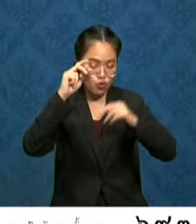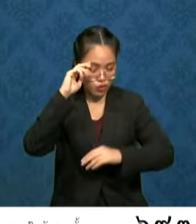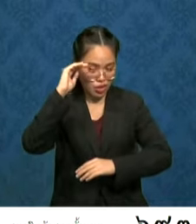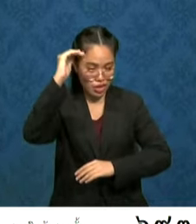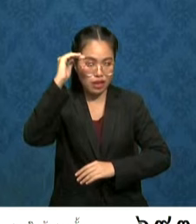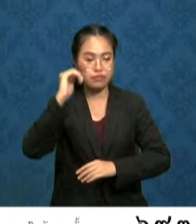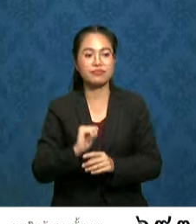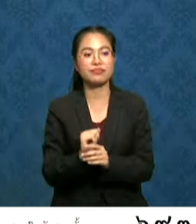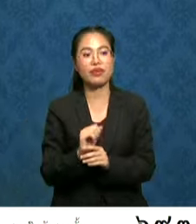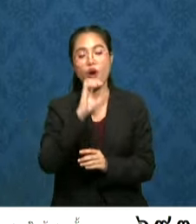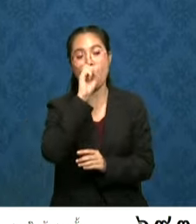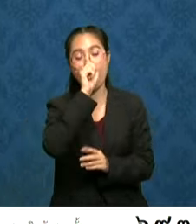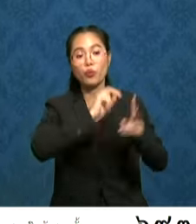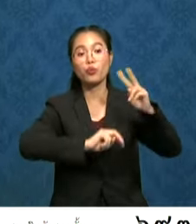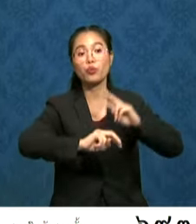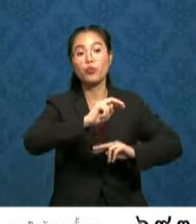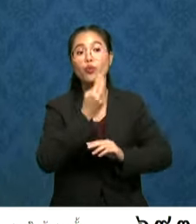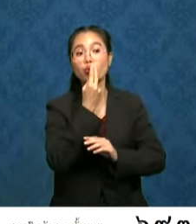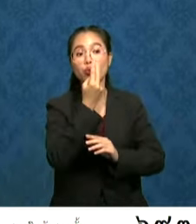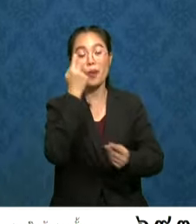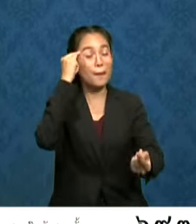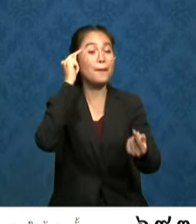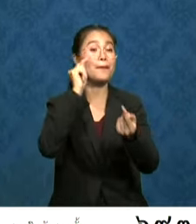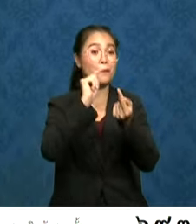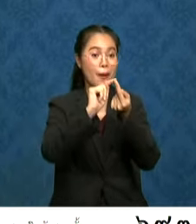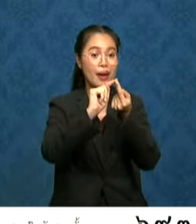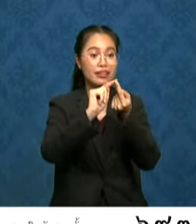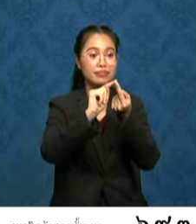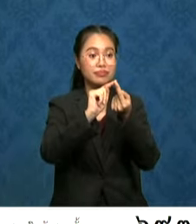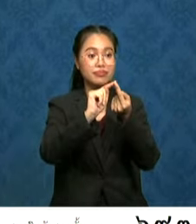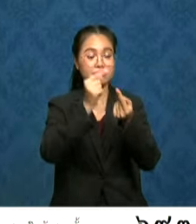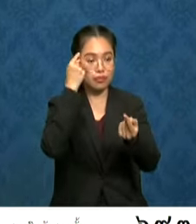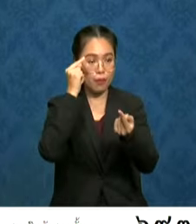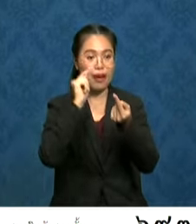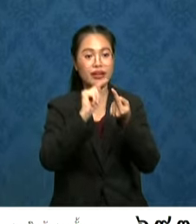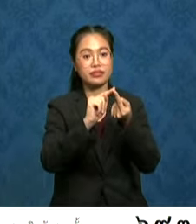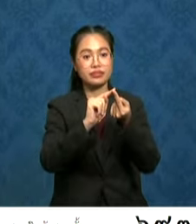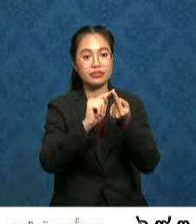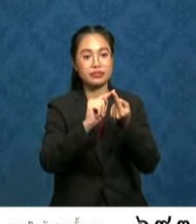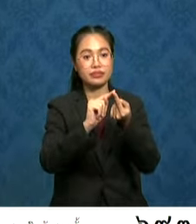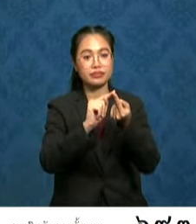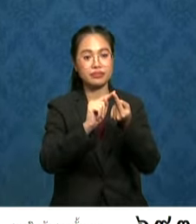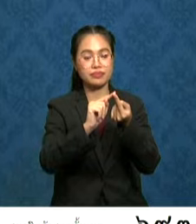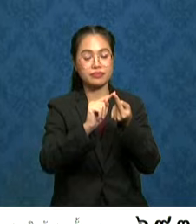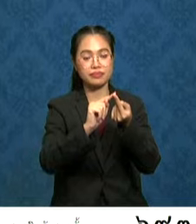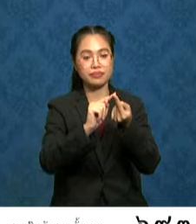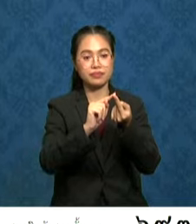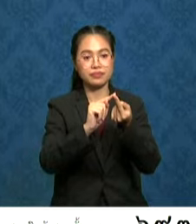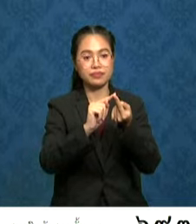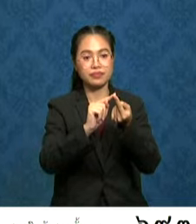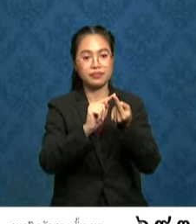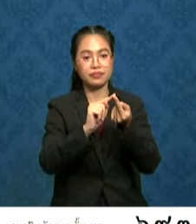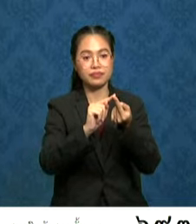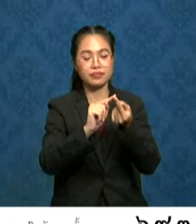มาตรวจการกำหนดเป้าหมายกันค่ะการกำหนดเป้าหมายนะคะพยายามหาอยู่เพราะว่าจะเขียนเอ่อไม่ได้